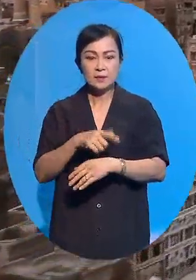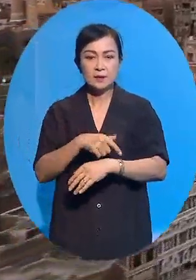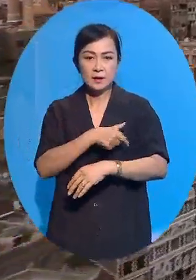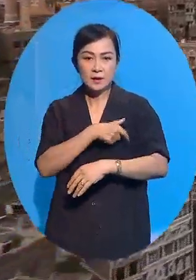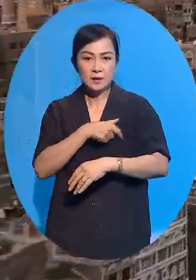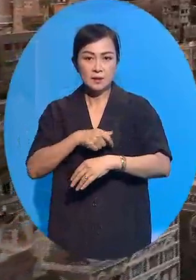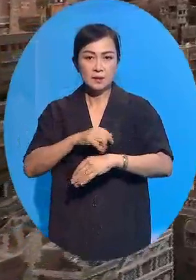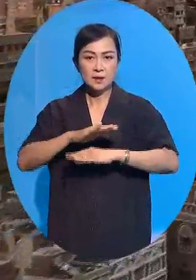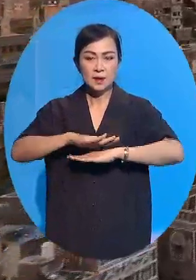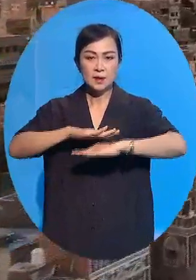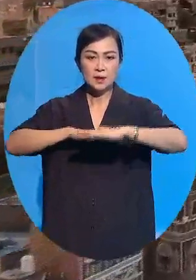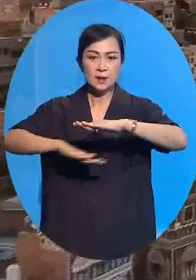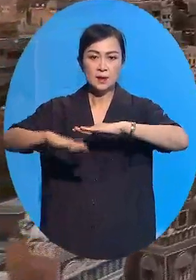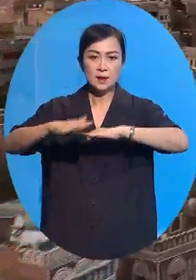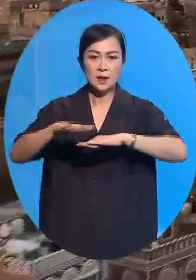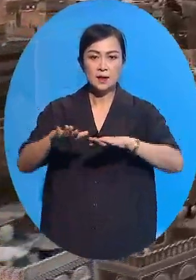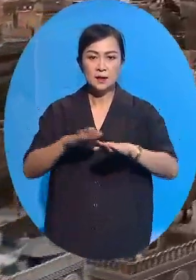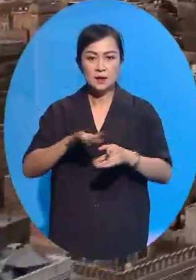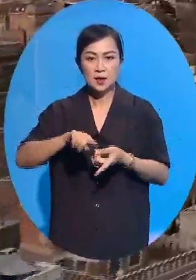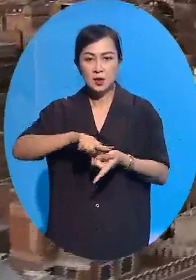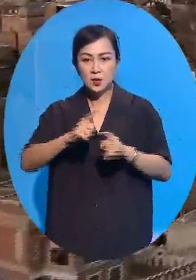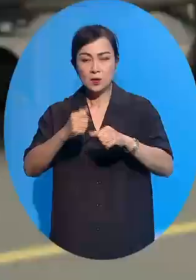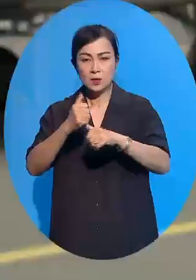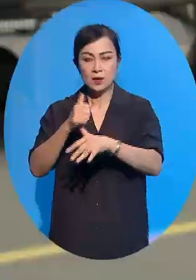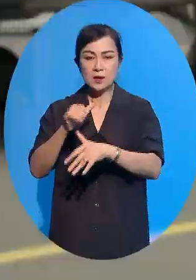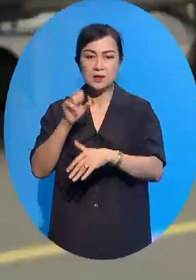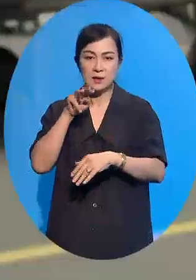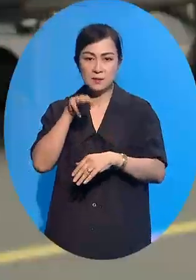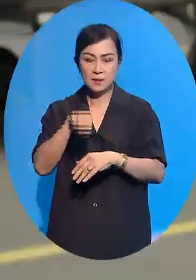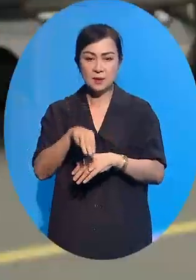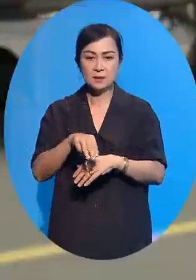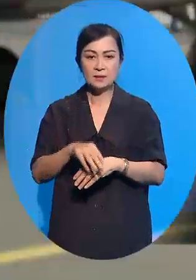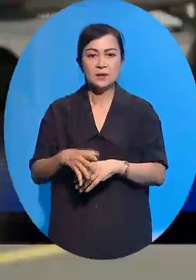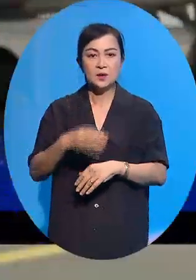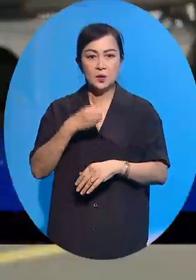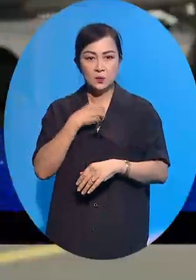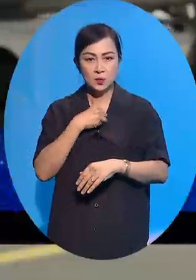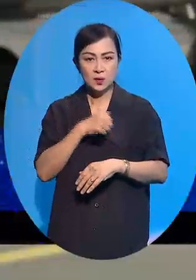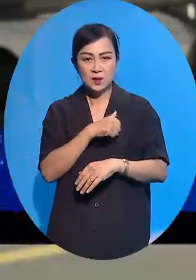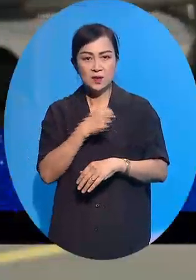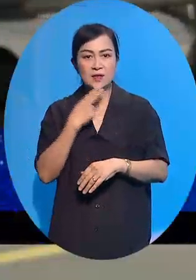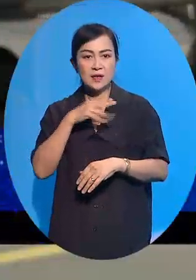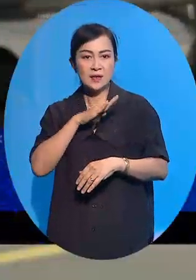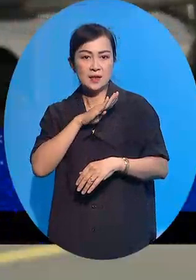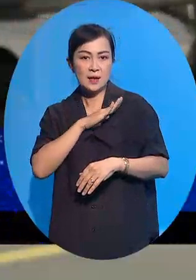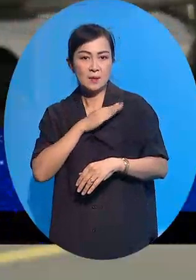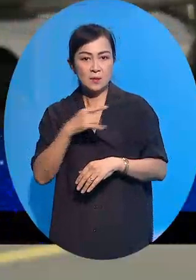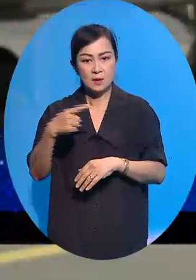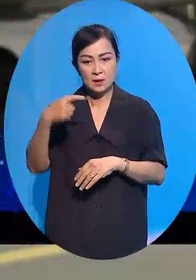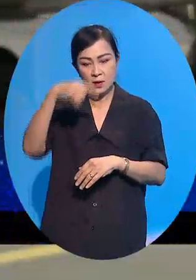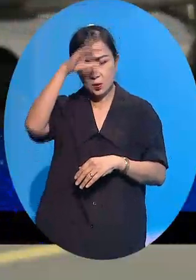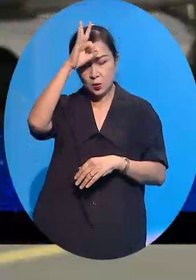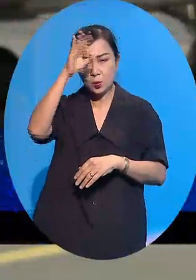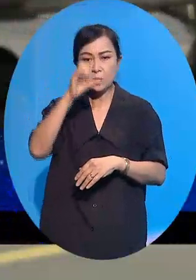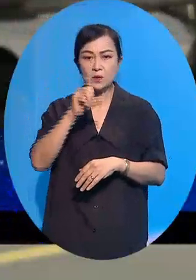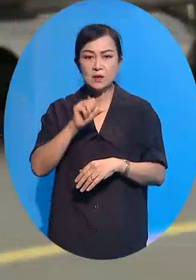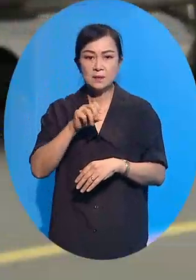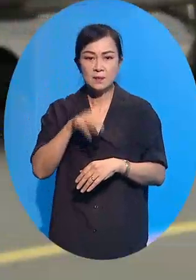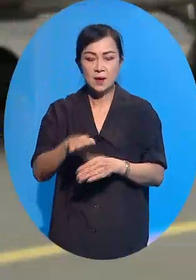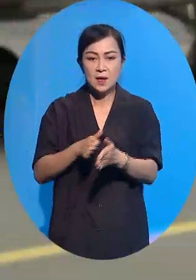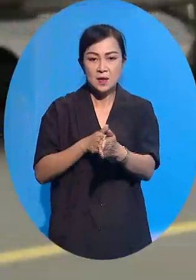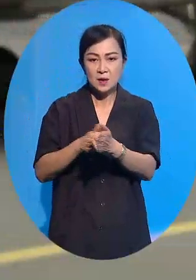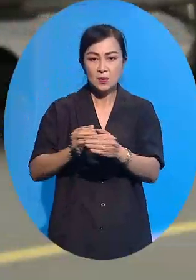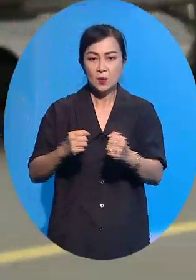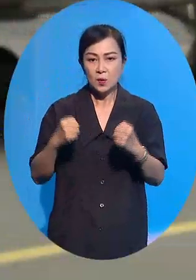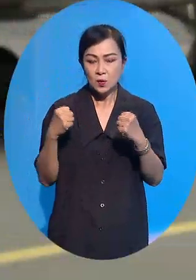lại cơ sở hạ tầng và thực hiện chuyển giao chính trị tại Yemen. Chúng tôi và những người anh em Oman đã đến thủ đô Sanaa để tiếp tục nỗ